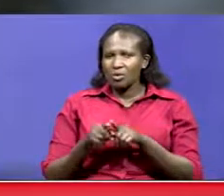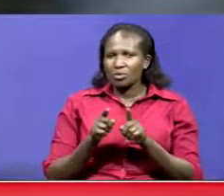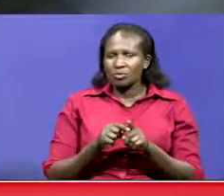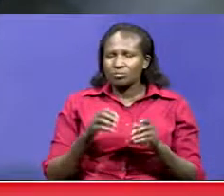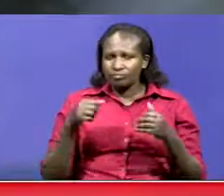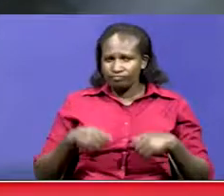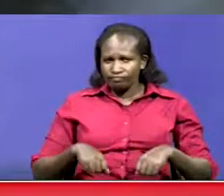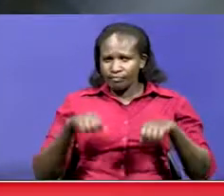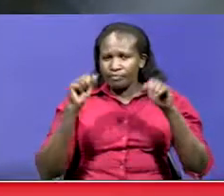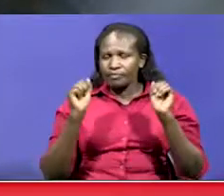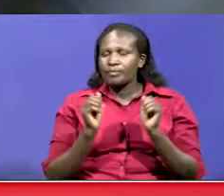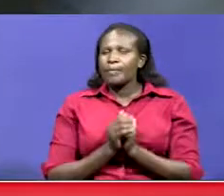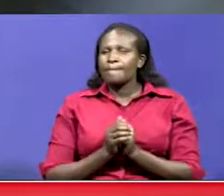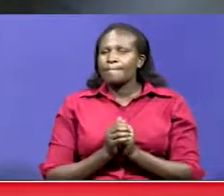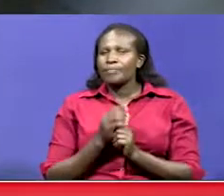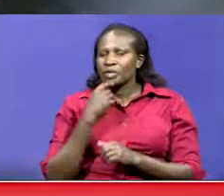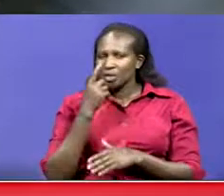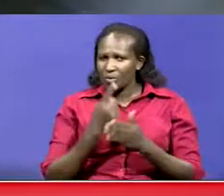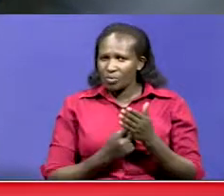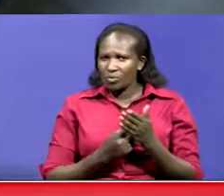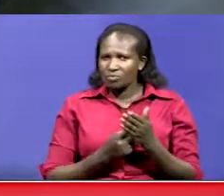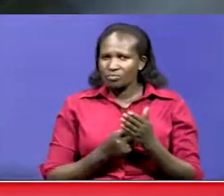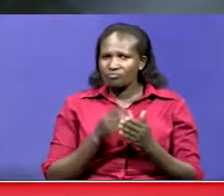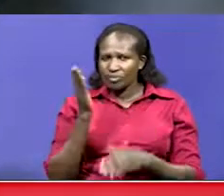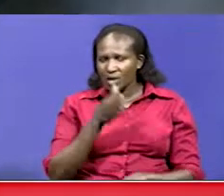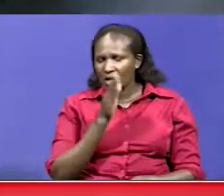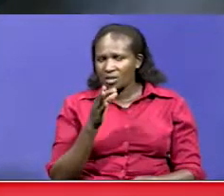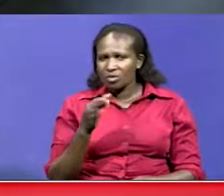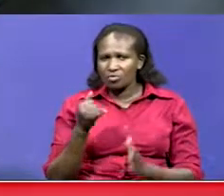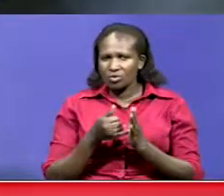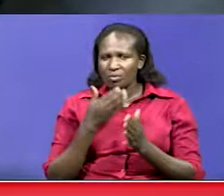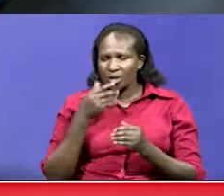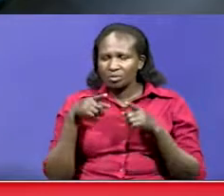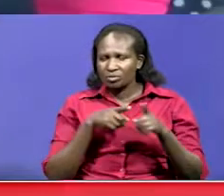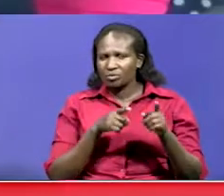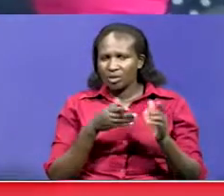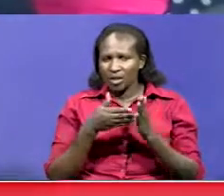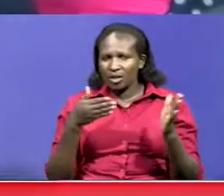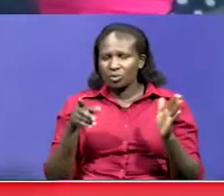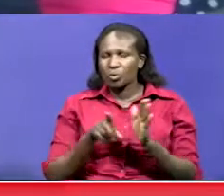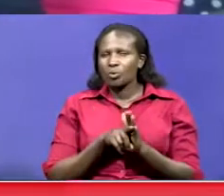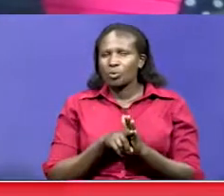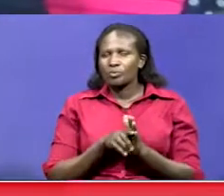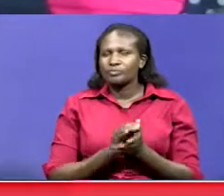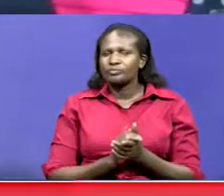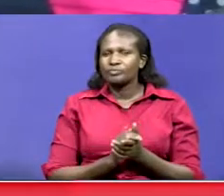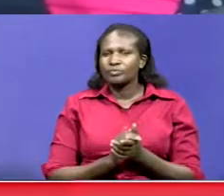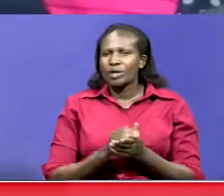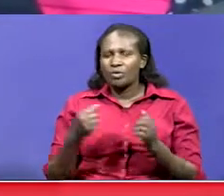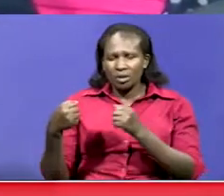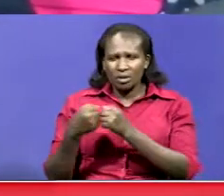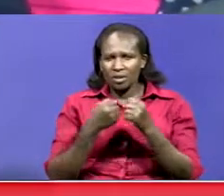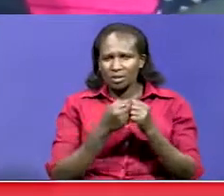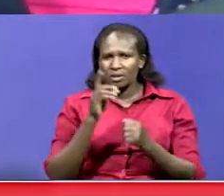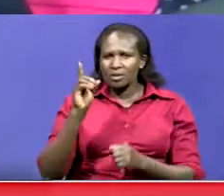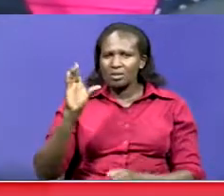tabia cha Jomek John Mutudo alikariri haja wahalifu wa kisa hicho kushtakiwa kwa mujibu wa sheria. I would challenge the